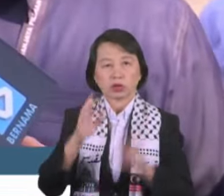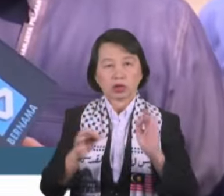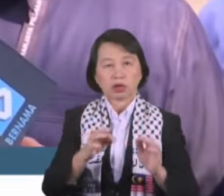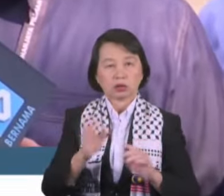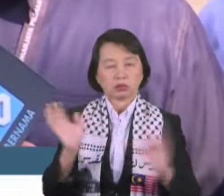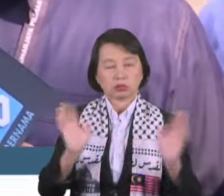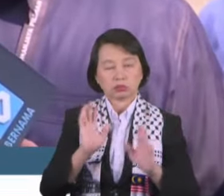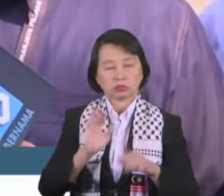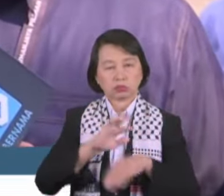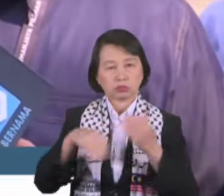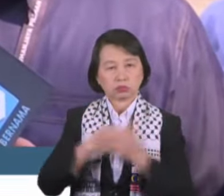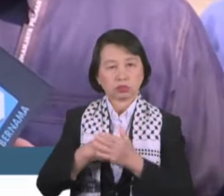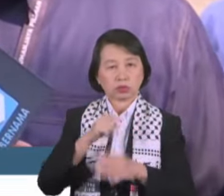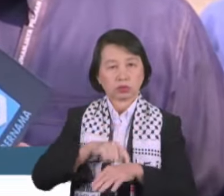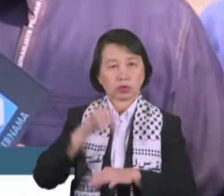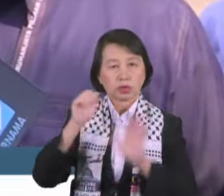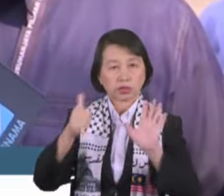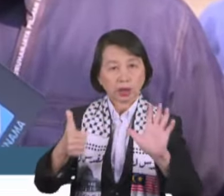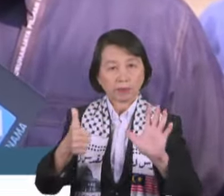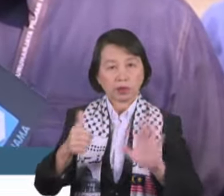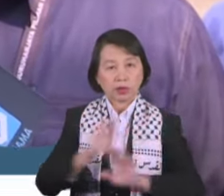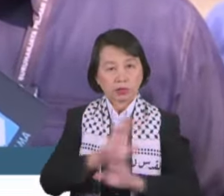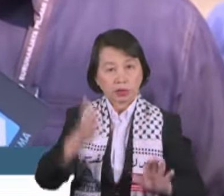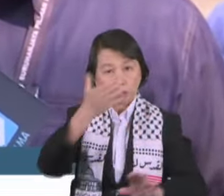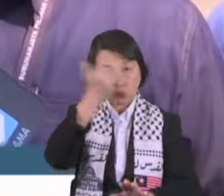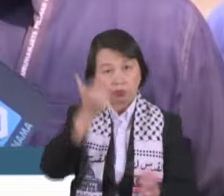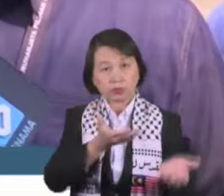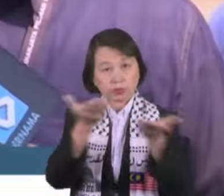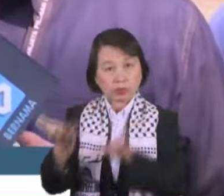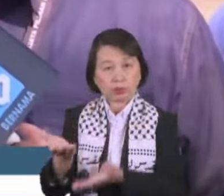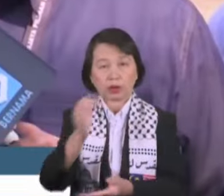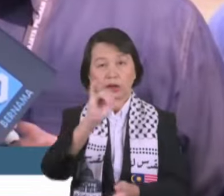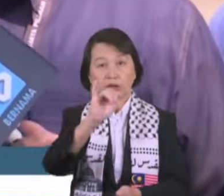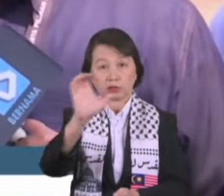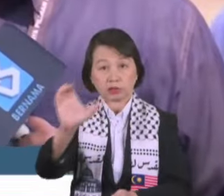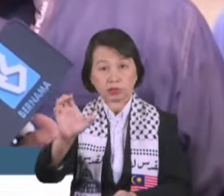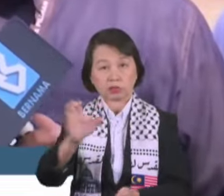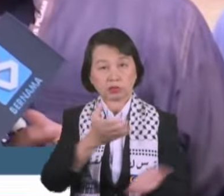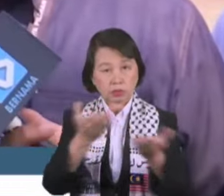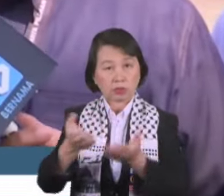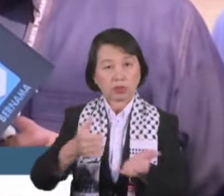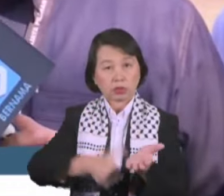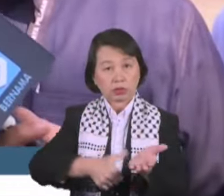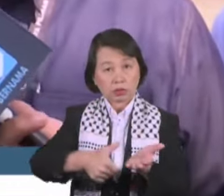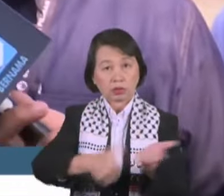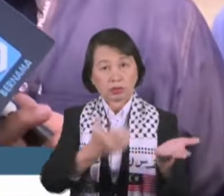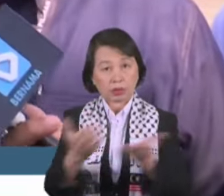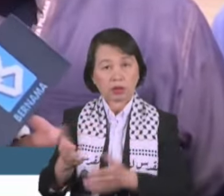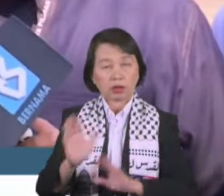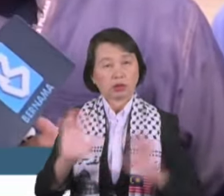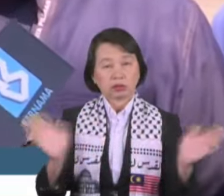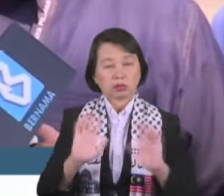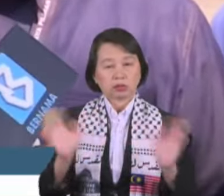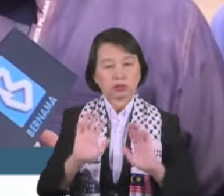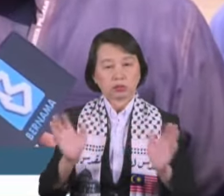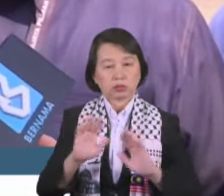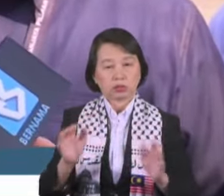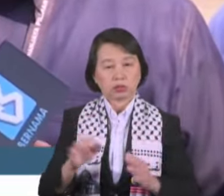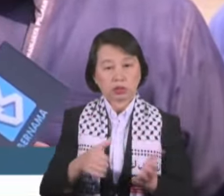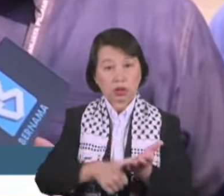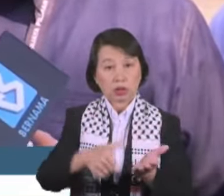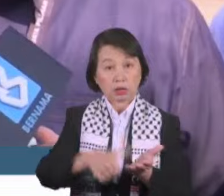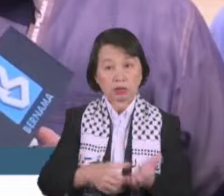pukul 6 lah. Dan pastikan jangan lupalah bawa kad pengenalan lah. Dan jangan sekali-sekali kita menjual kad pengenalan